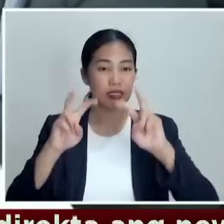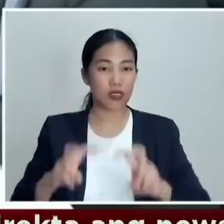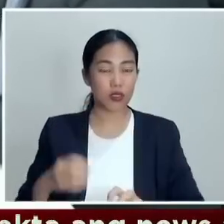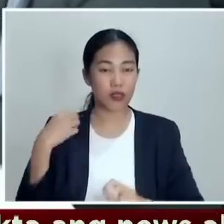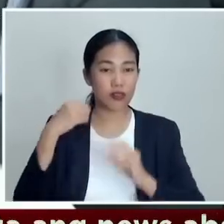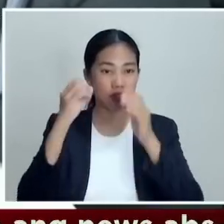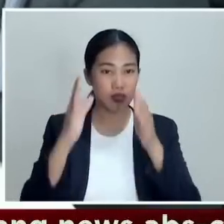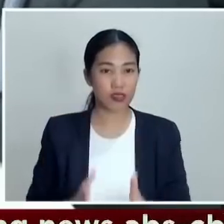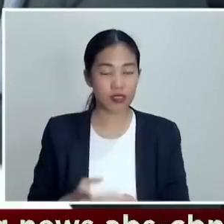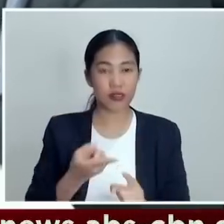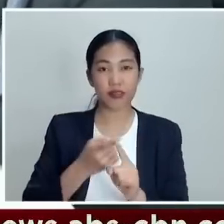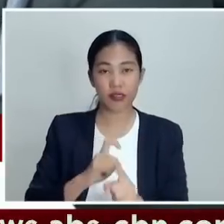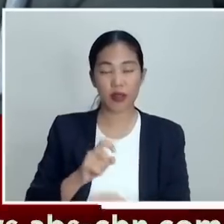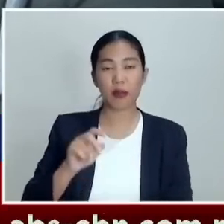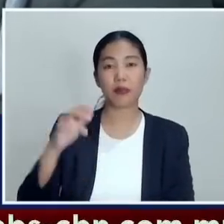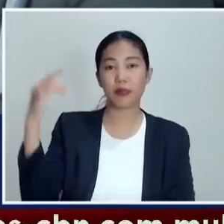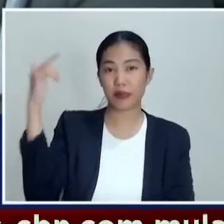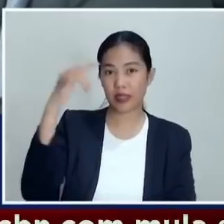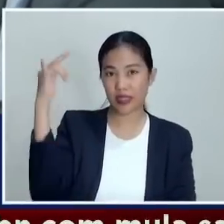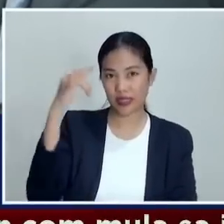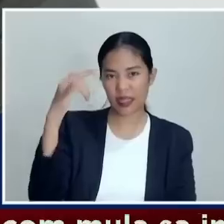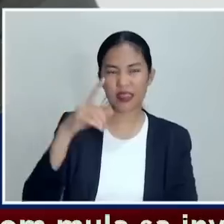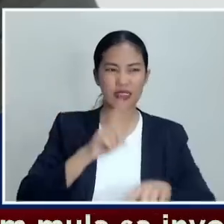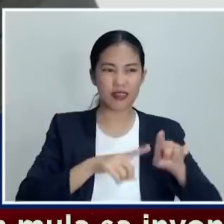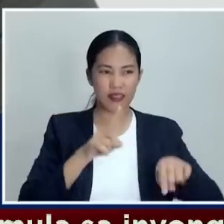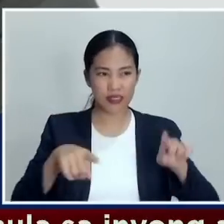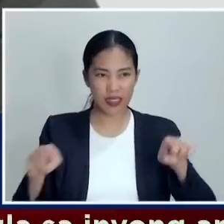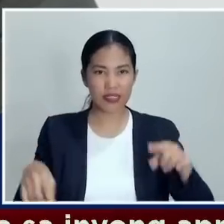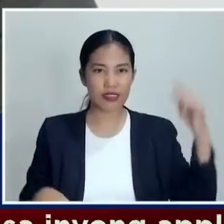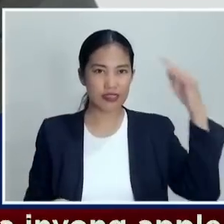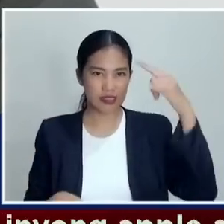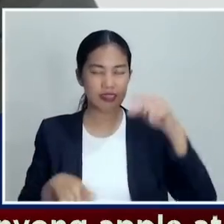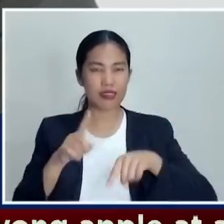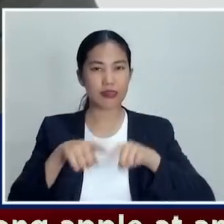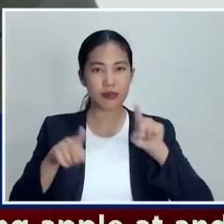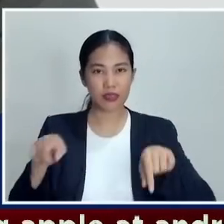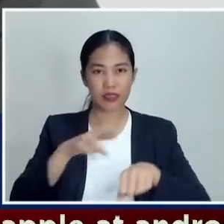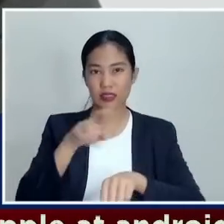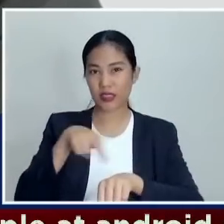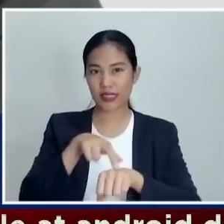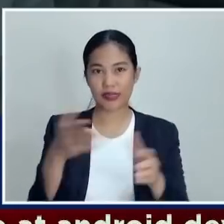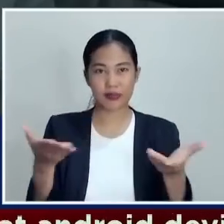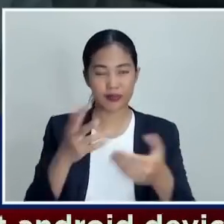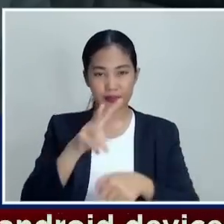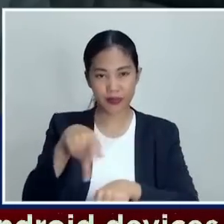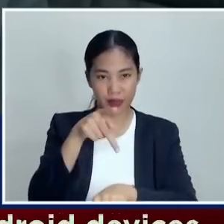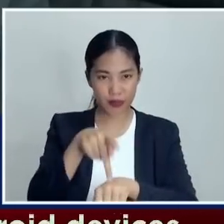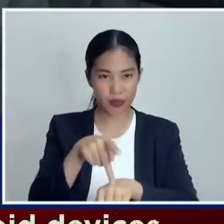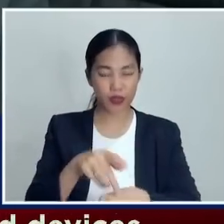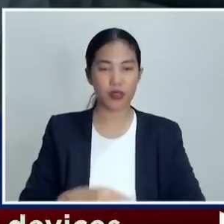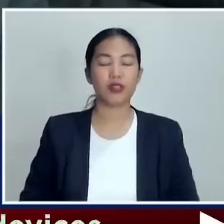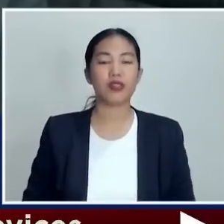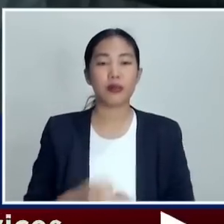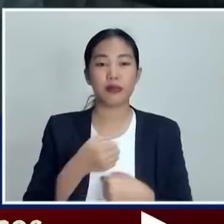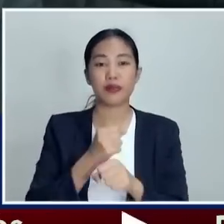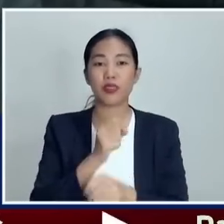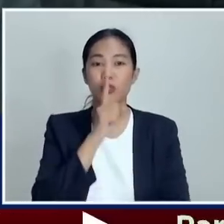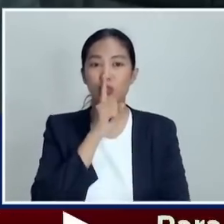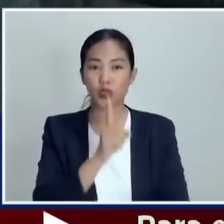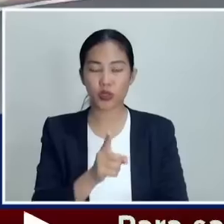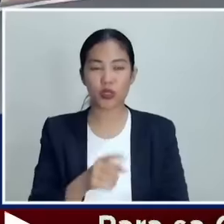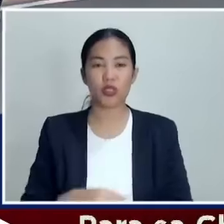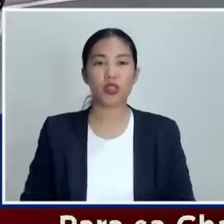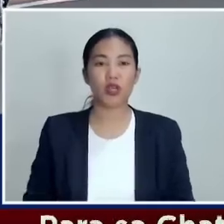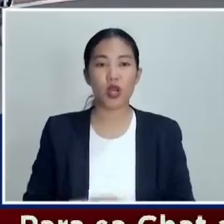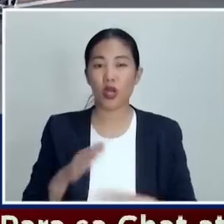NAIA at iba pang paliparan sa iba't ibang rehiyon sa bansa. Tiniyak din ang tanggapan na tinutugunan na ang